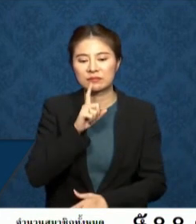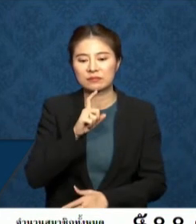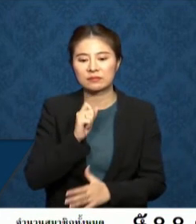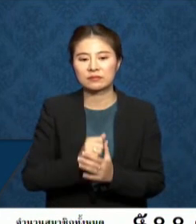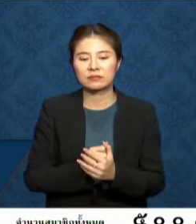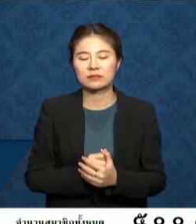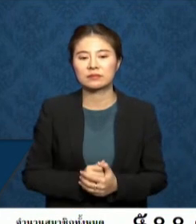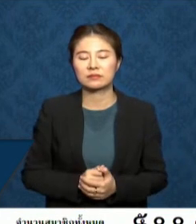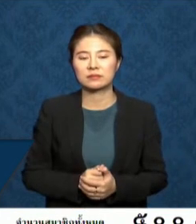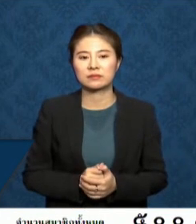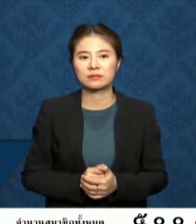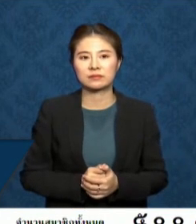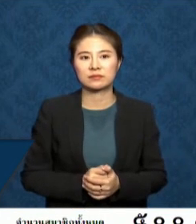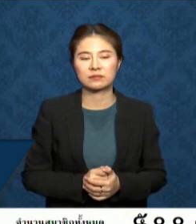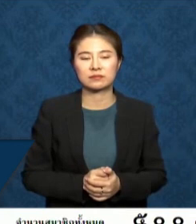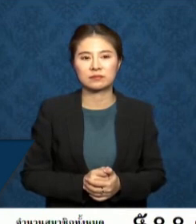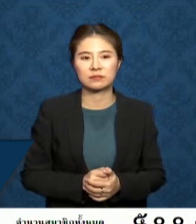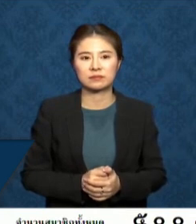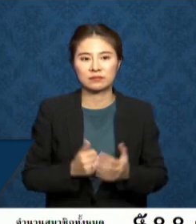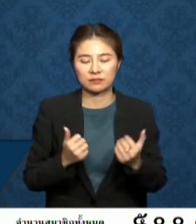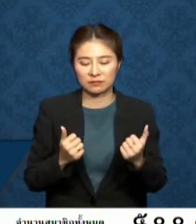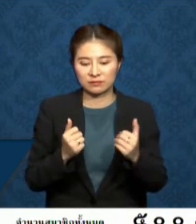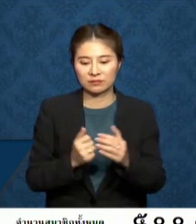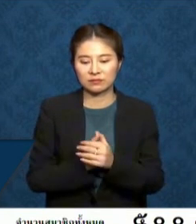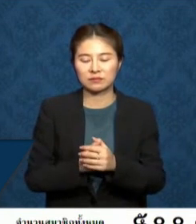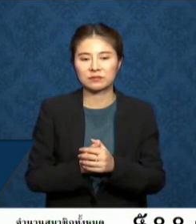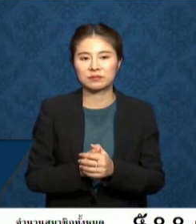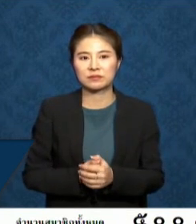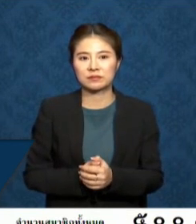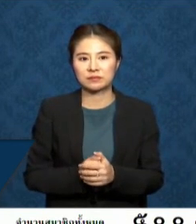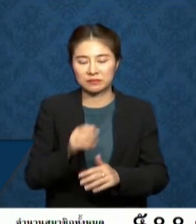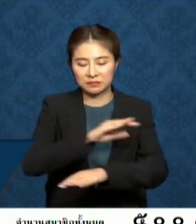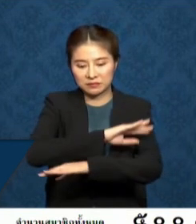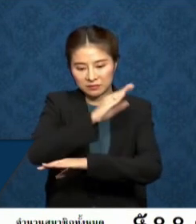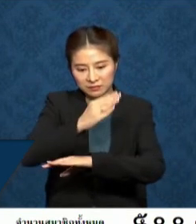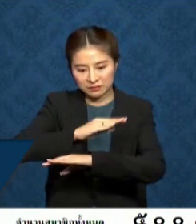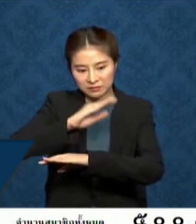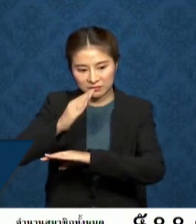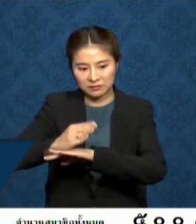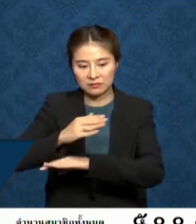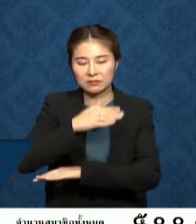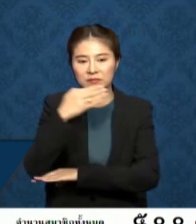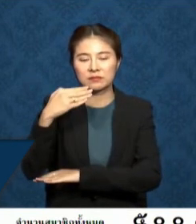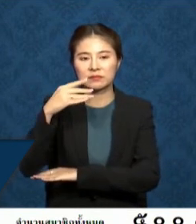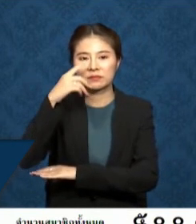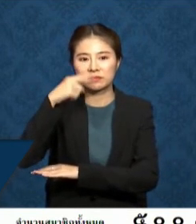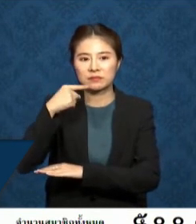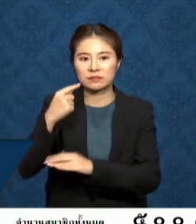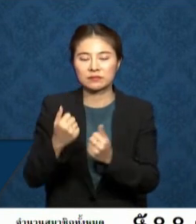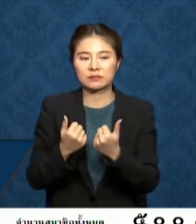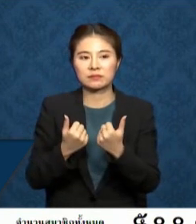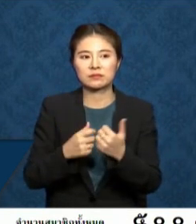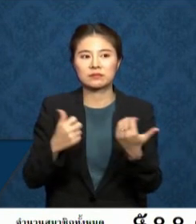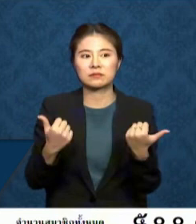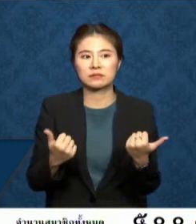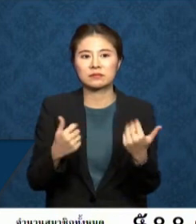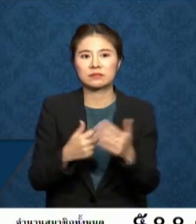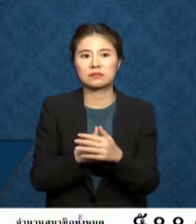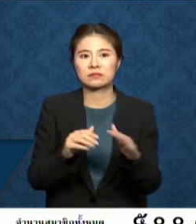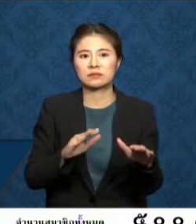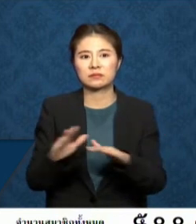สถานประกอบการในประเทศไทยหรือแม้แต่อุทยานแห่งชาติเราเองเนี่ยระบบหน้าร้านออนไลน์เนี่ย e-ticket ก็ยังไม่พร้อมนะ